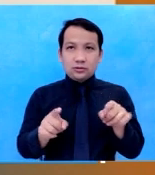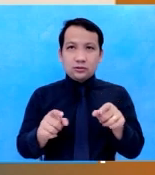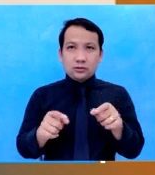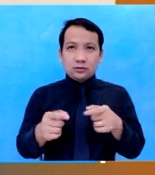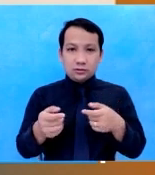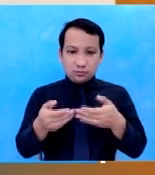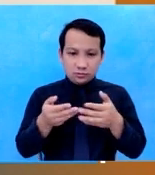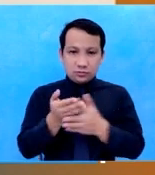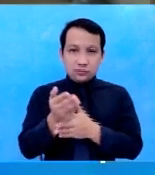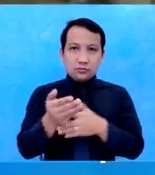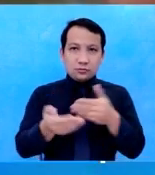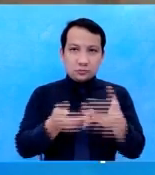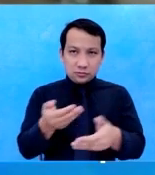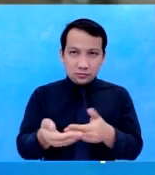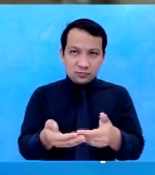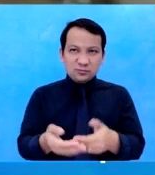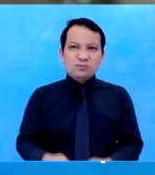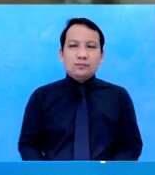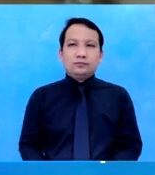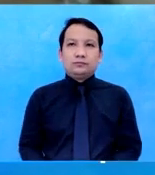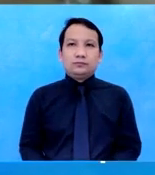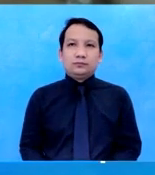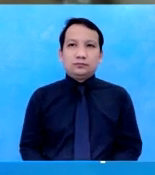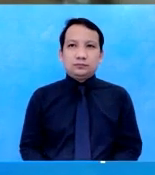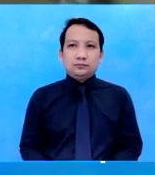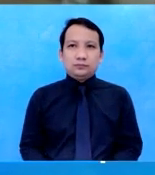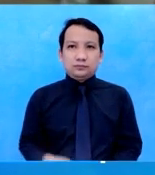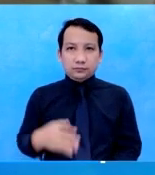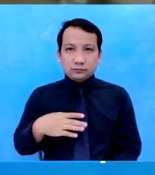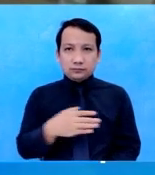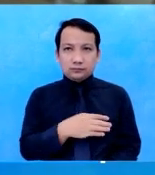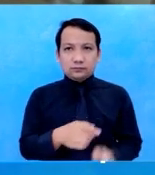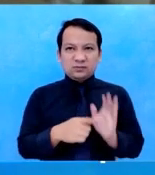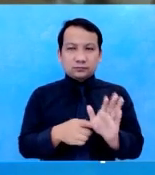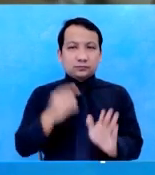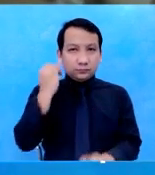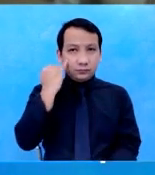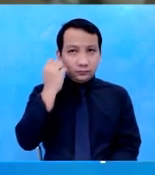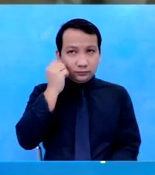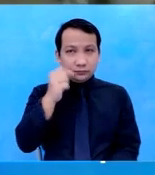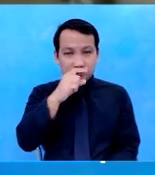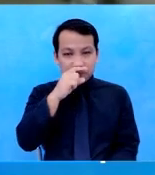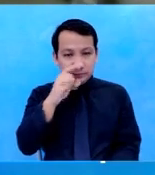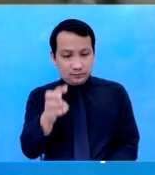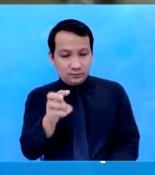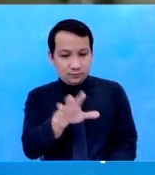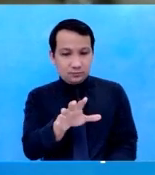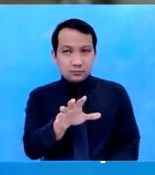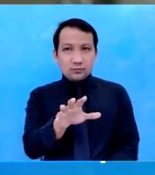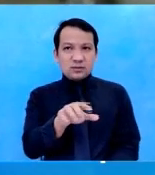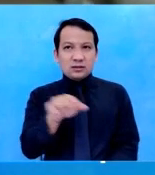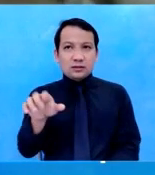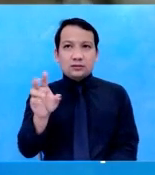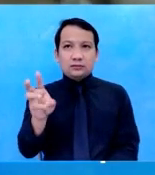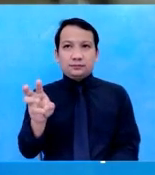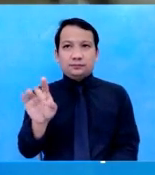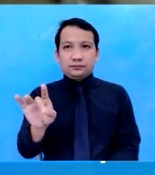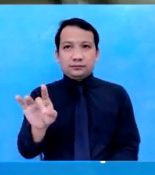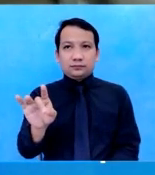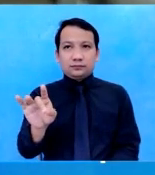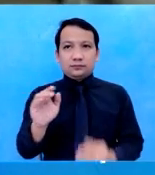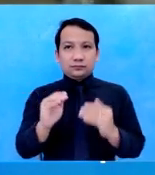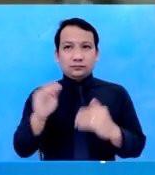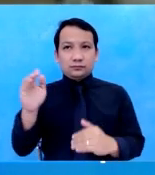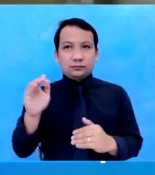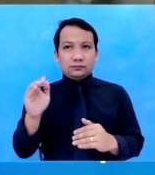Yung sinasabi ni Representative Salceda, most likely yung 65 to 68 could eventually materialize.